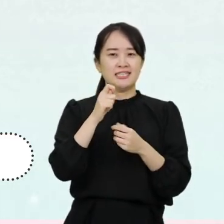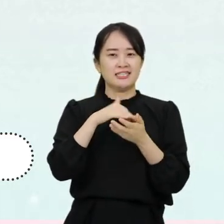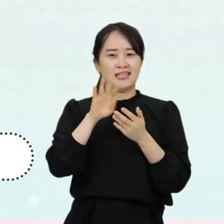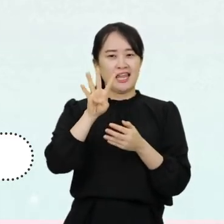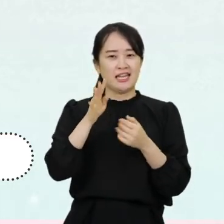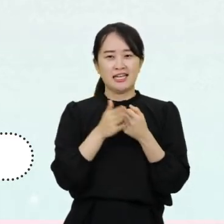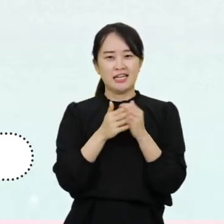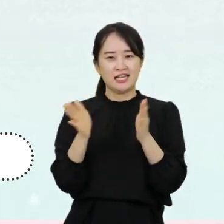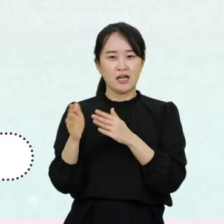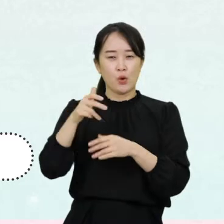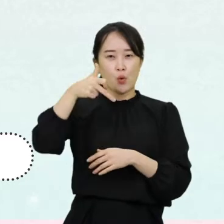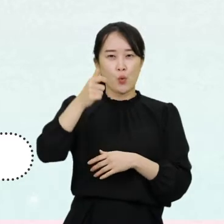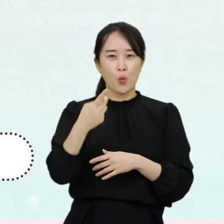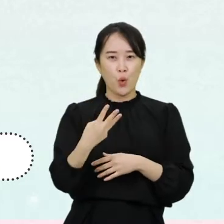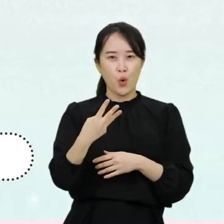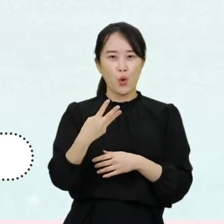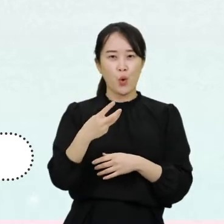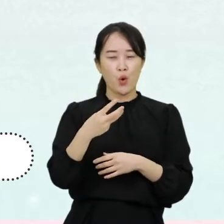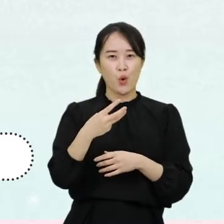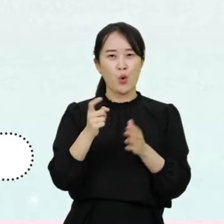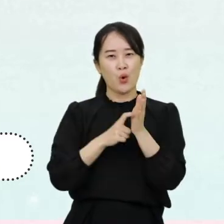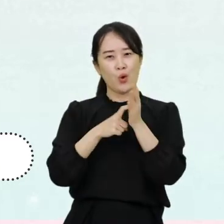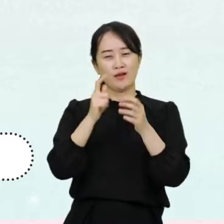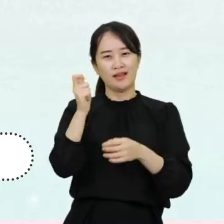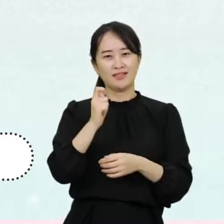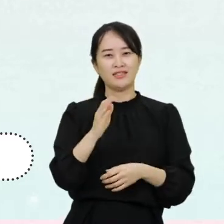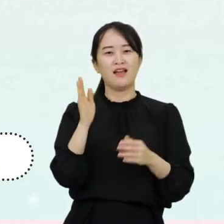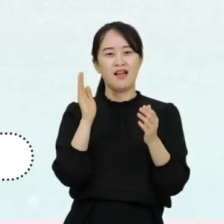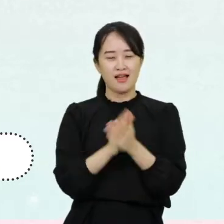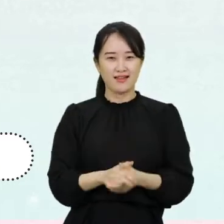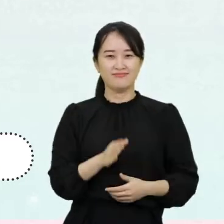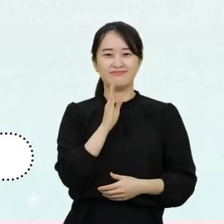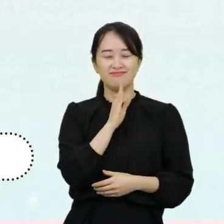세 글자. 네. 콜택시. 콜택시.